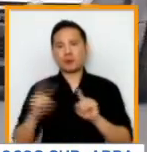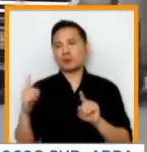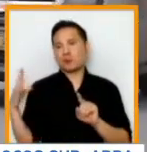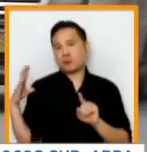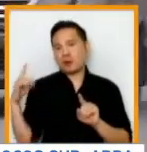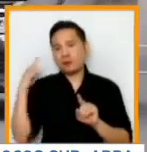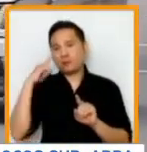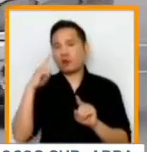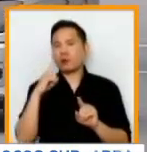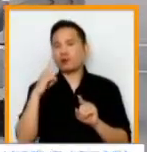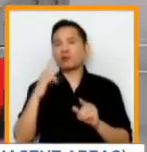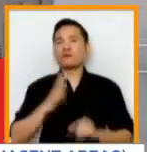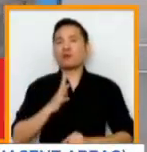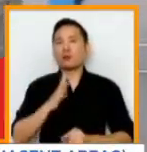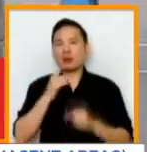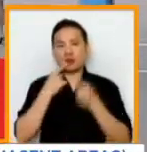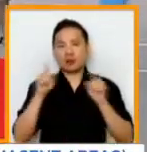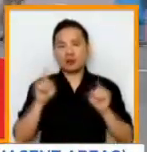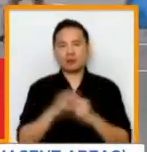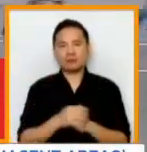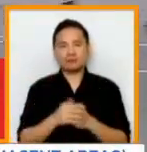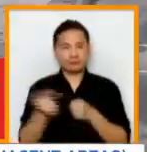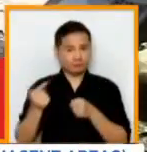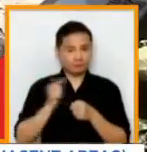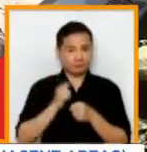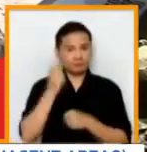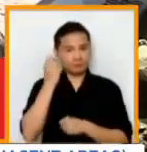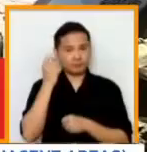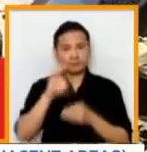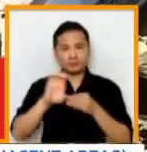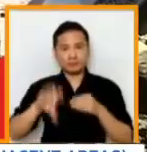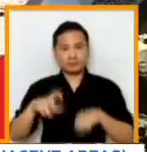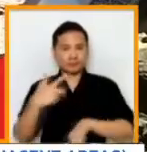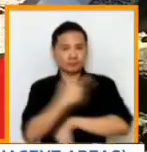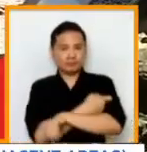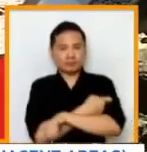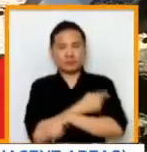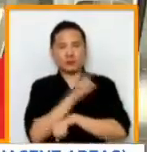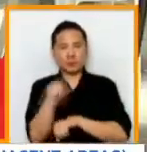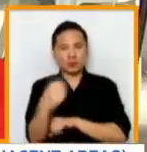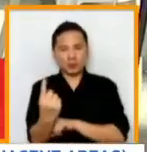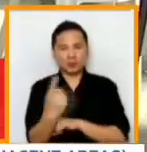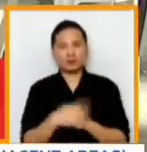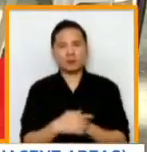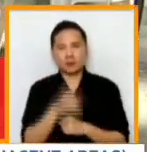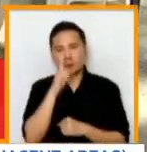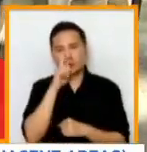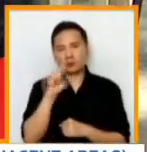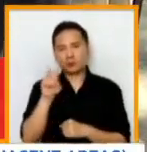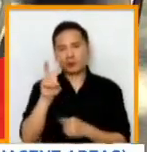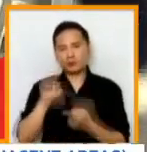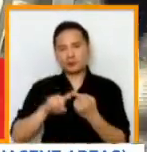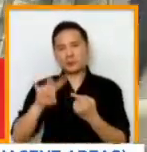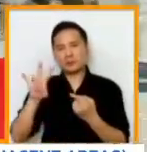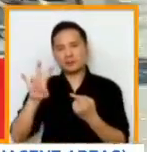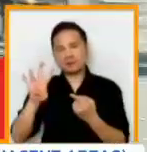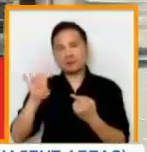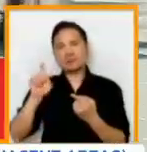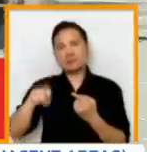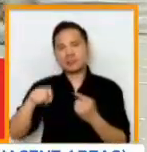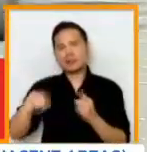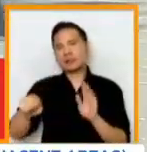announcement. Pero mga fully vaccinated lang ang pwede dito. Ang mga edad 12 to 17, kailangang magnegatibo sa antigen